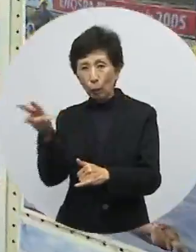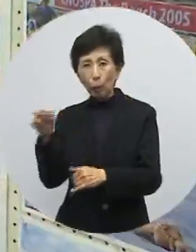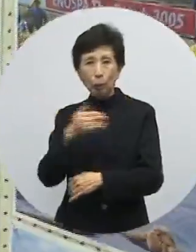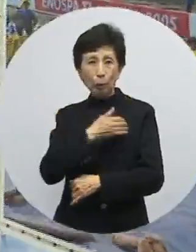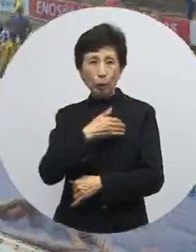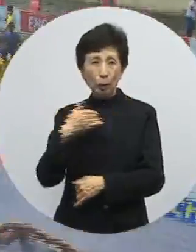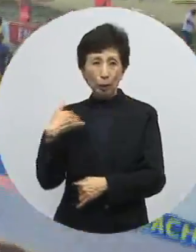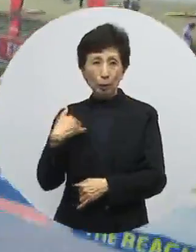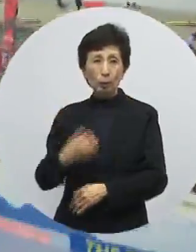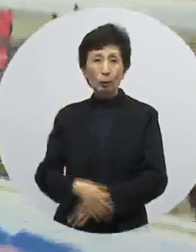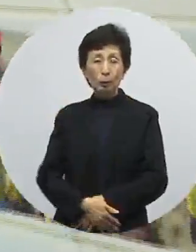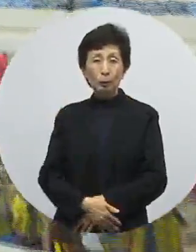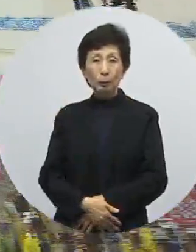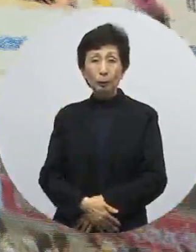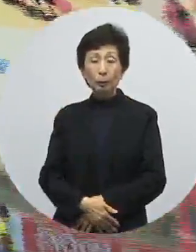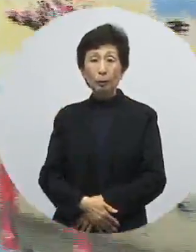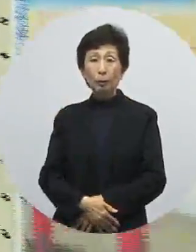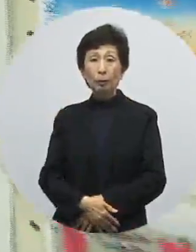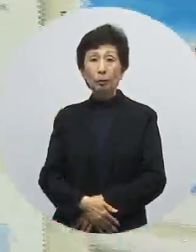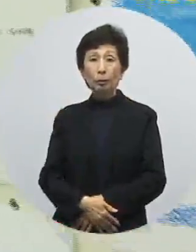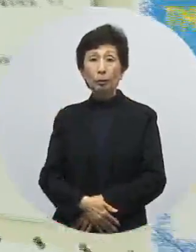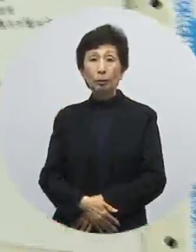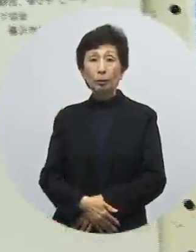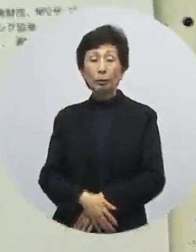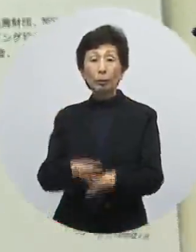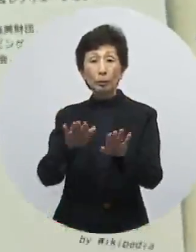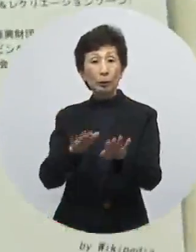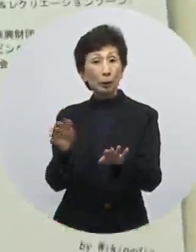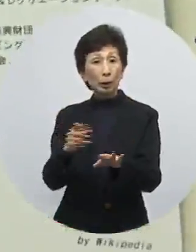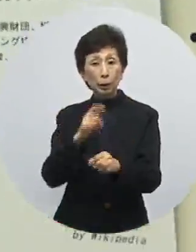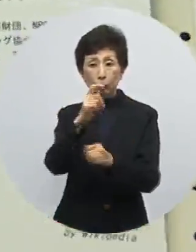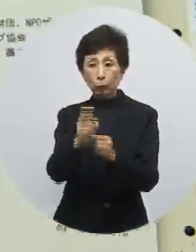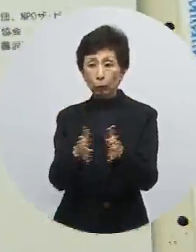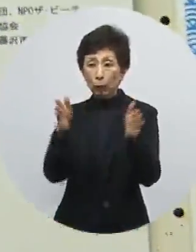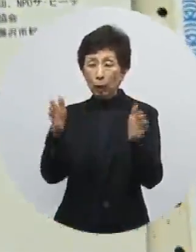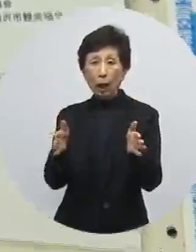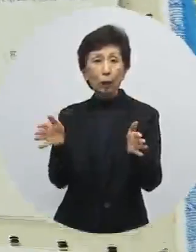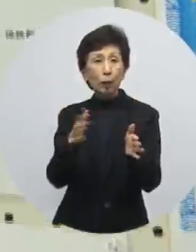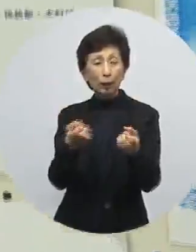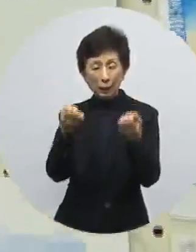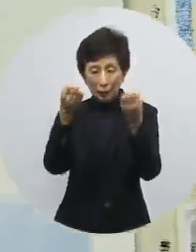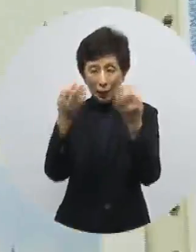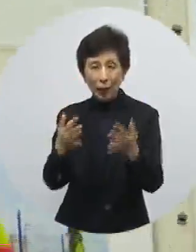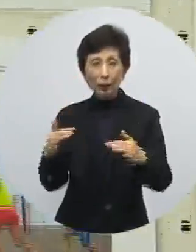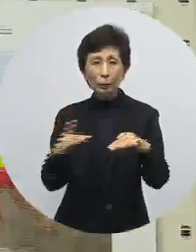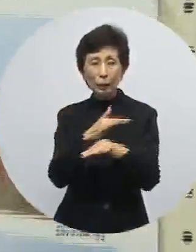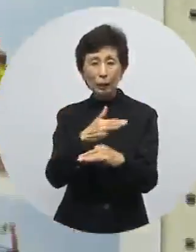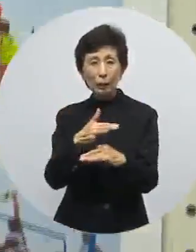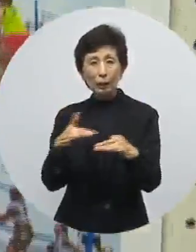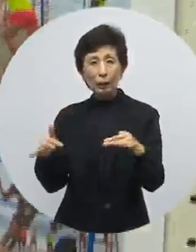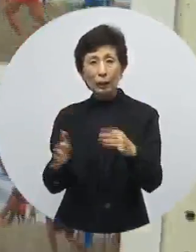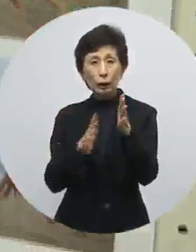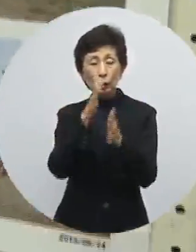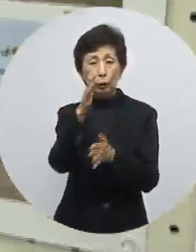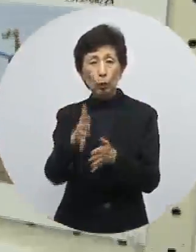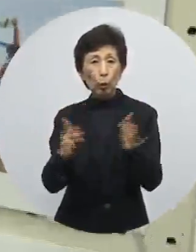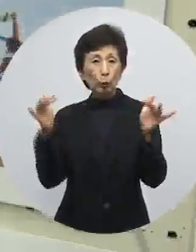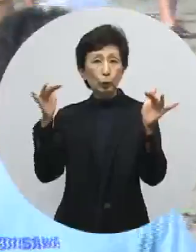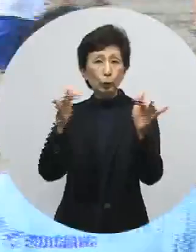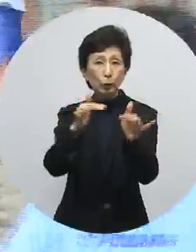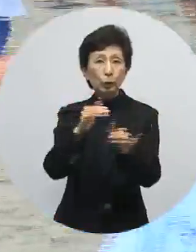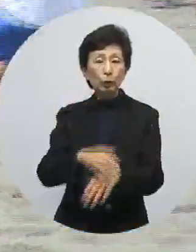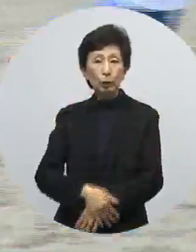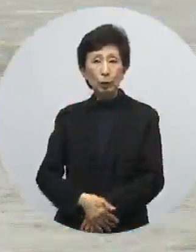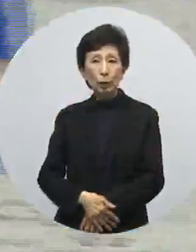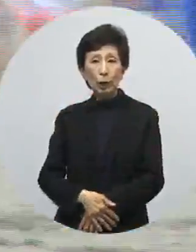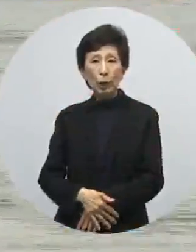。また一方、ここ10年ぐらいで新たなビーチスポーツが人気になりつつあります。 ビ